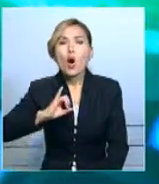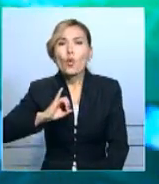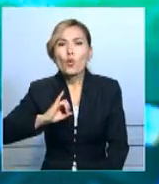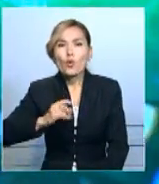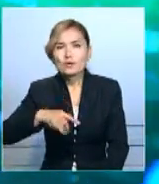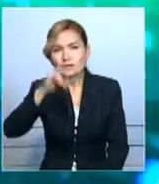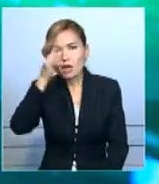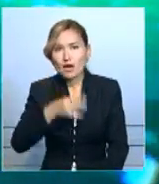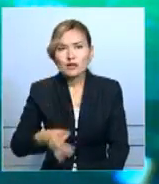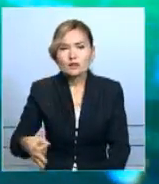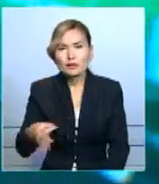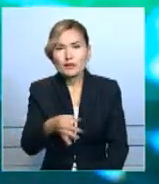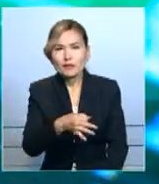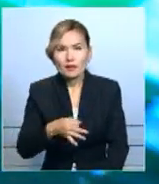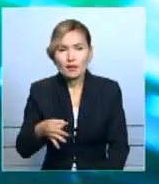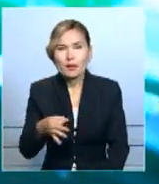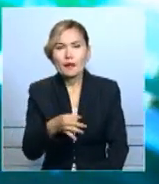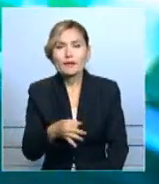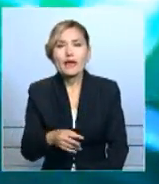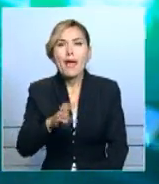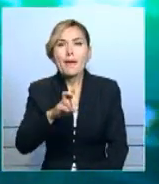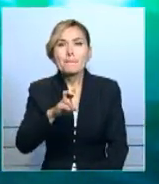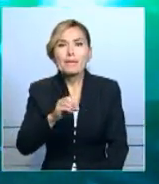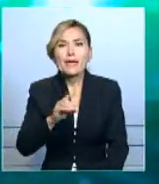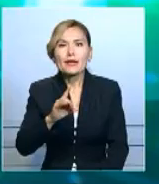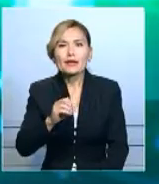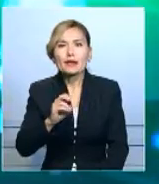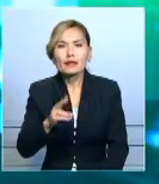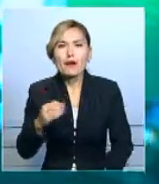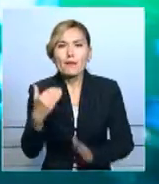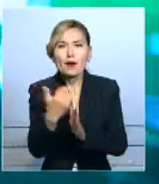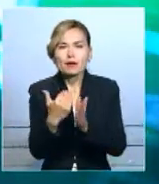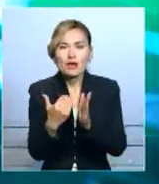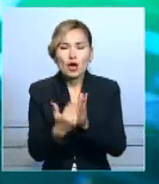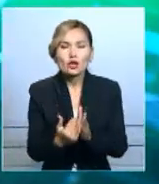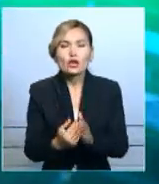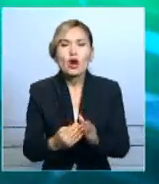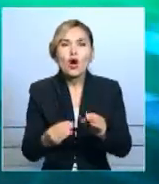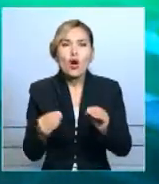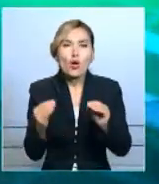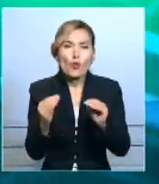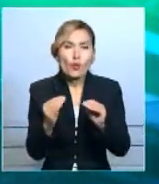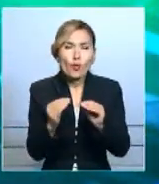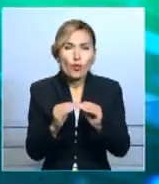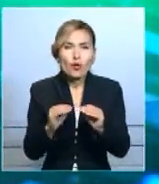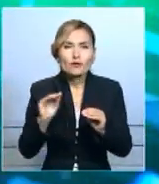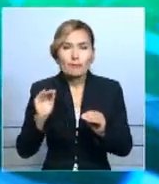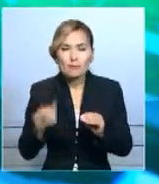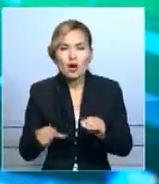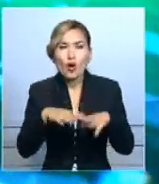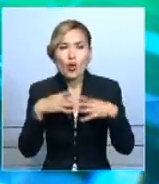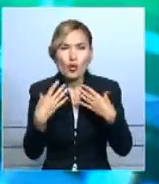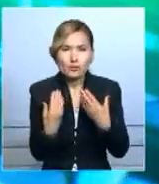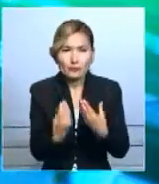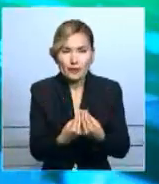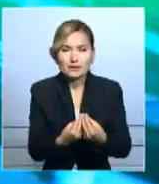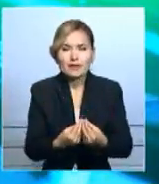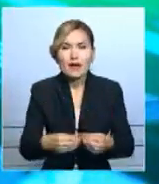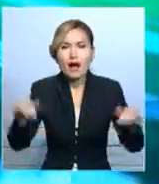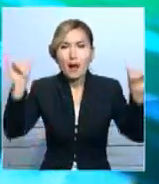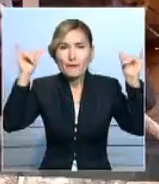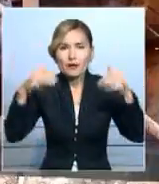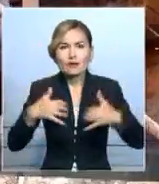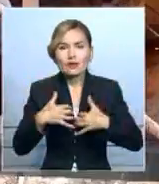Оңтүстік Қазақстан облысында жыл соңына дейін береке бағдарламасы бойынша 1000-ға жуық отбасылық шағын мал бордақылау алаңы ашылмақ. Сол үшін жұмыспен